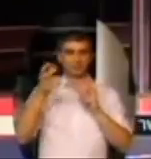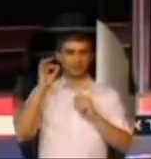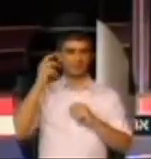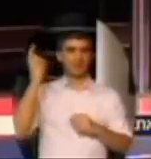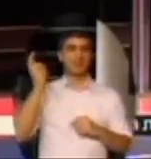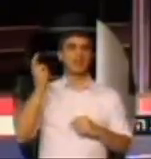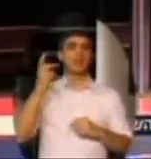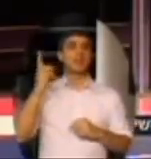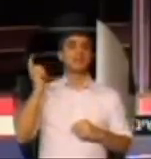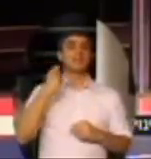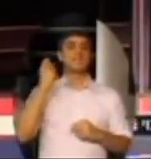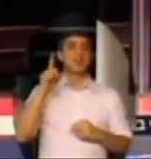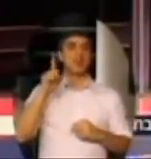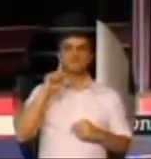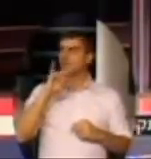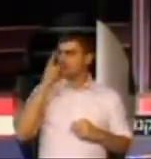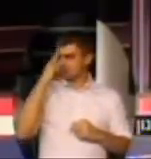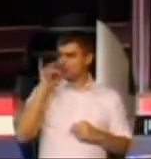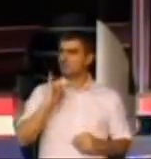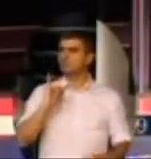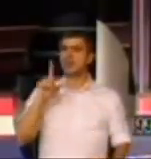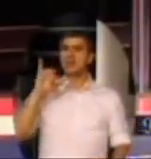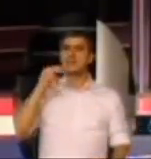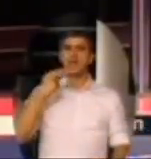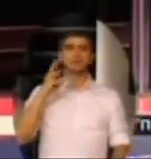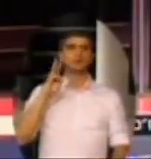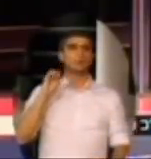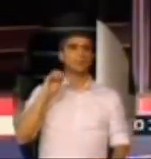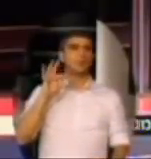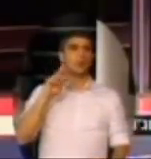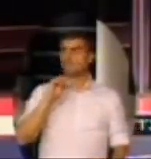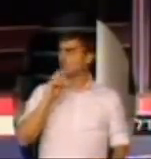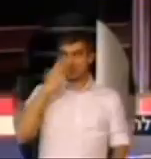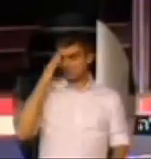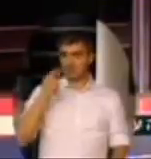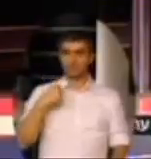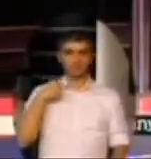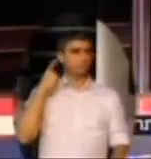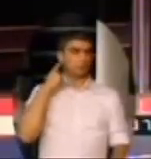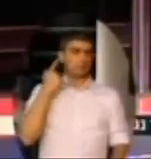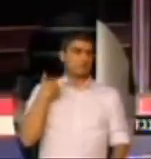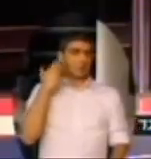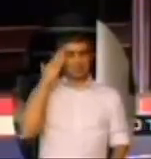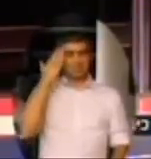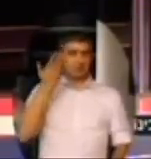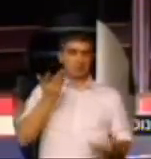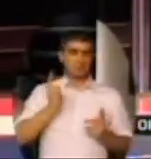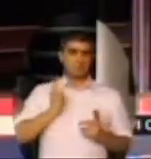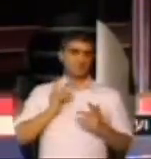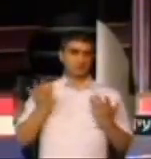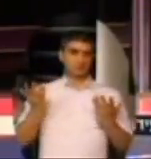לוי אתה יודע מי זא י שם טוב אתה יודע מי זאת לי שם טוב לא ממש לא לא מכיר אותה שמעתי אבל לא מכיר